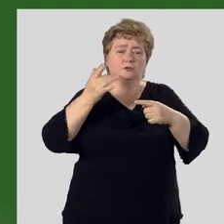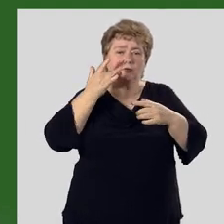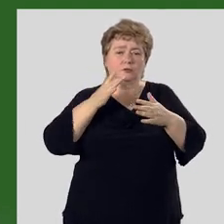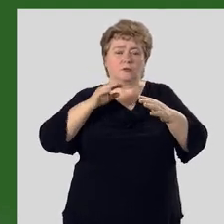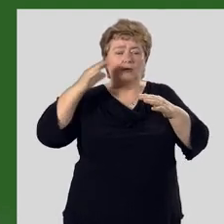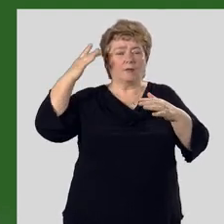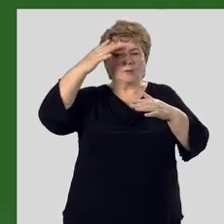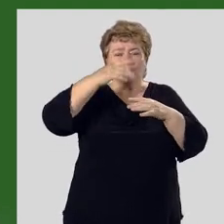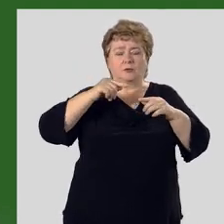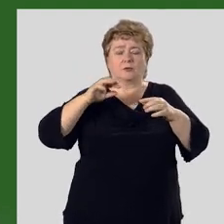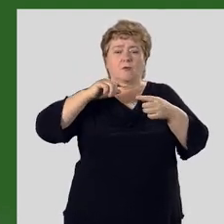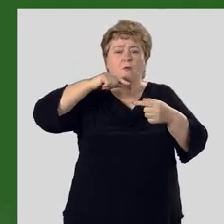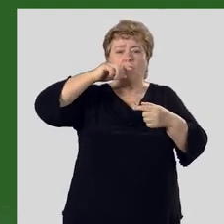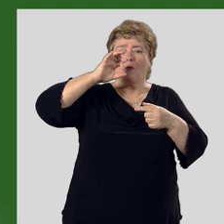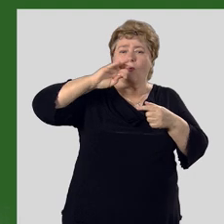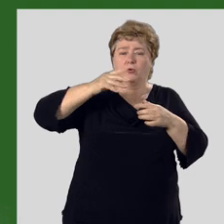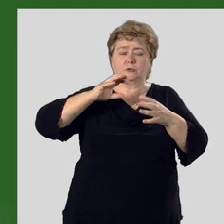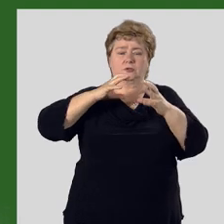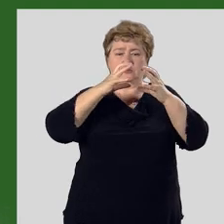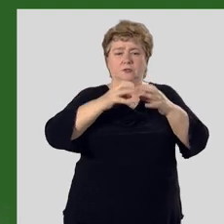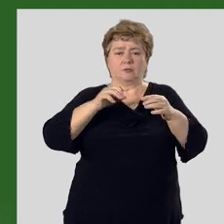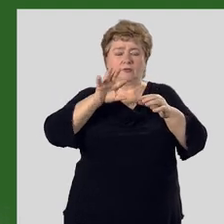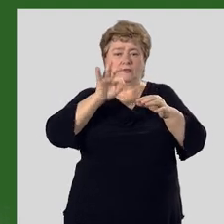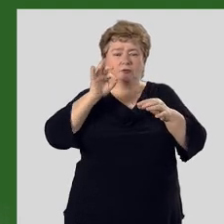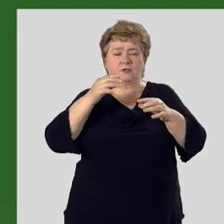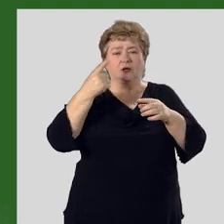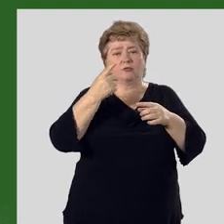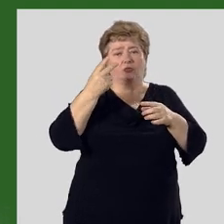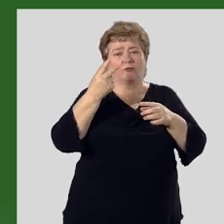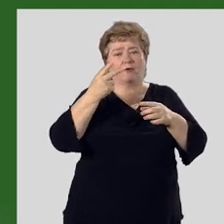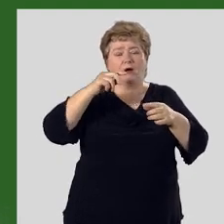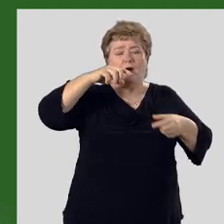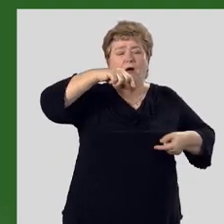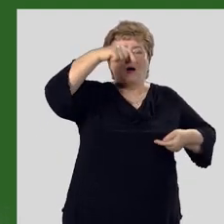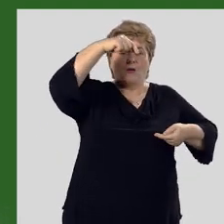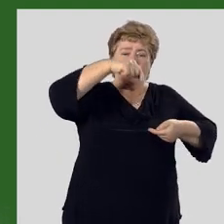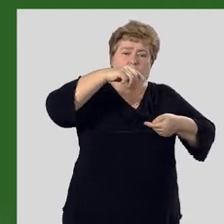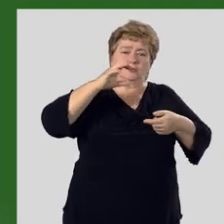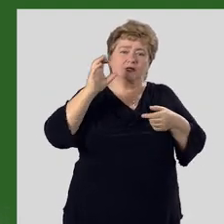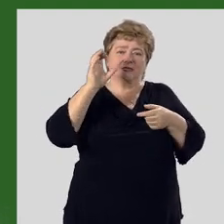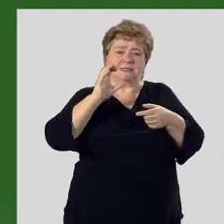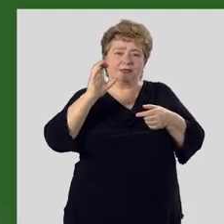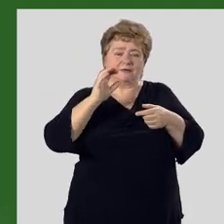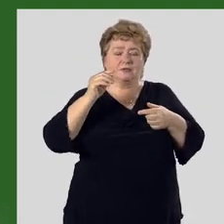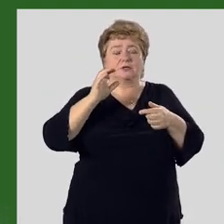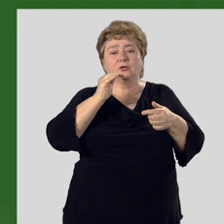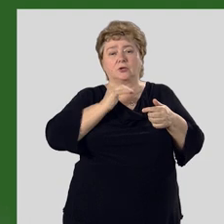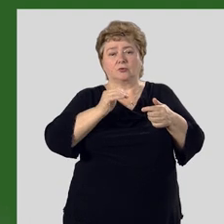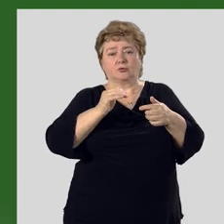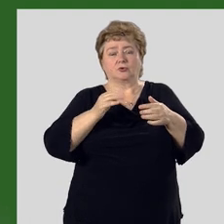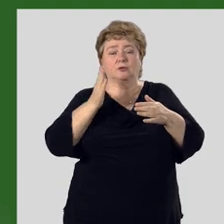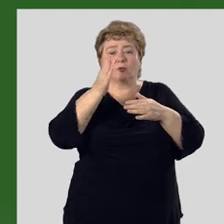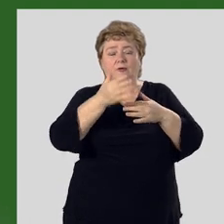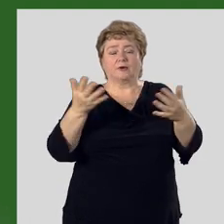проходит воображаемая ось Земли, выделяют два полюса – северный и южный. В